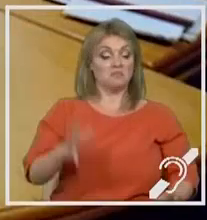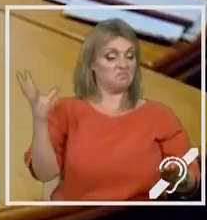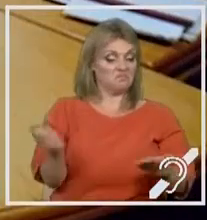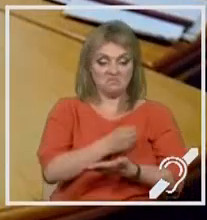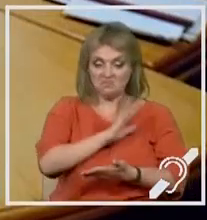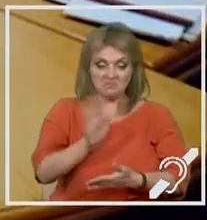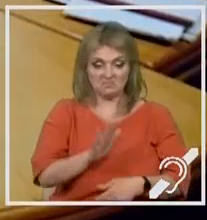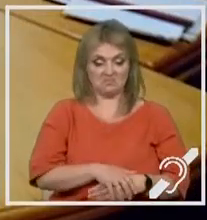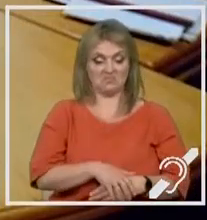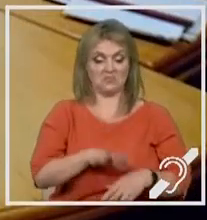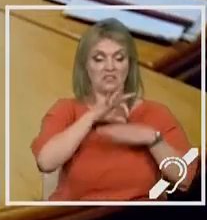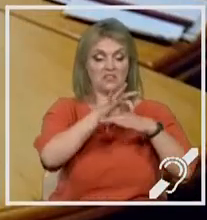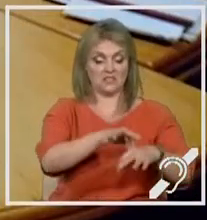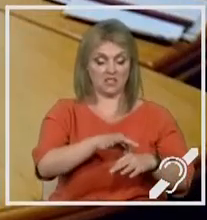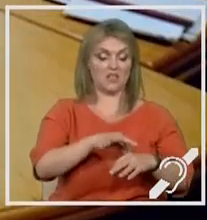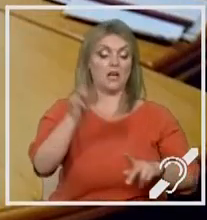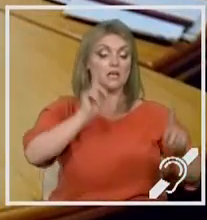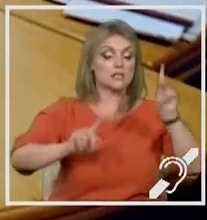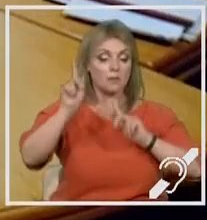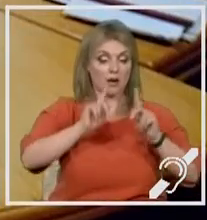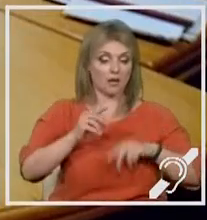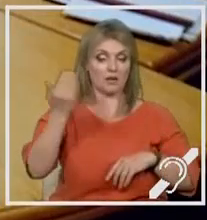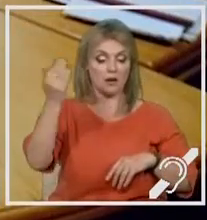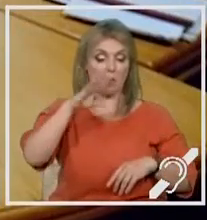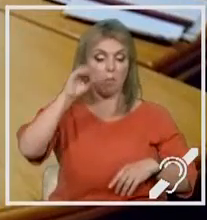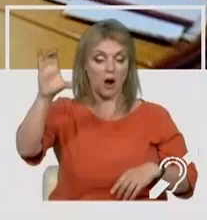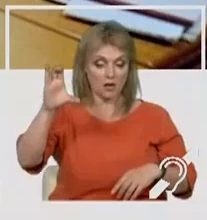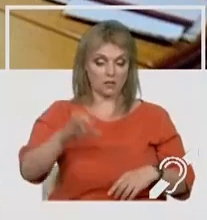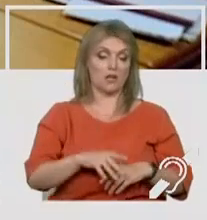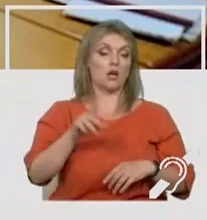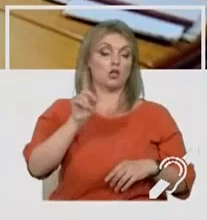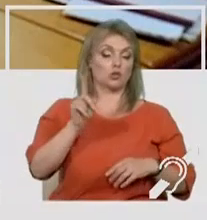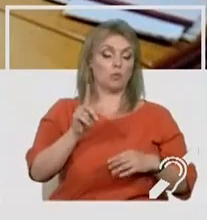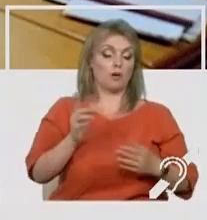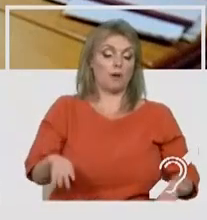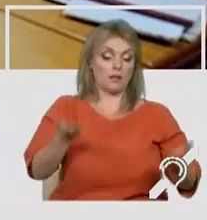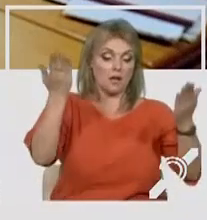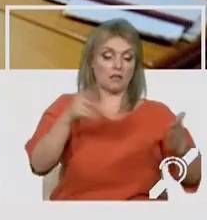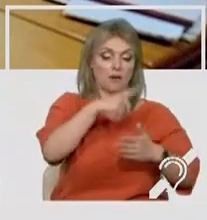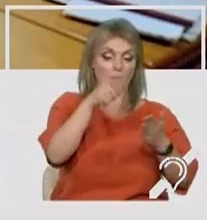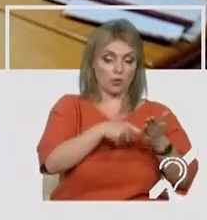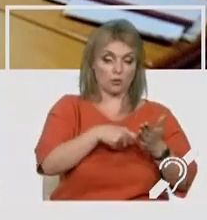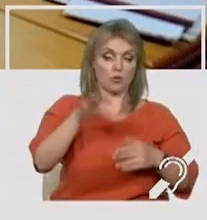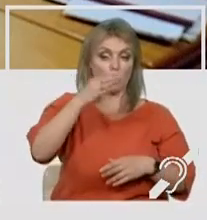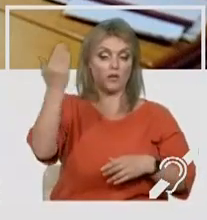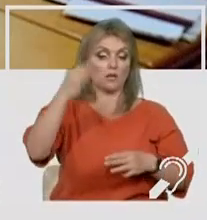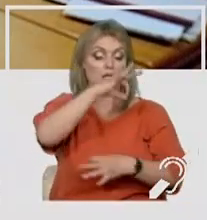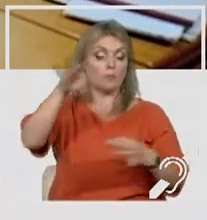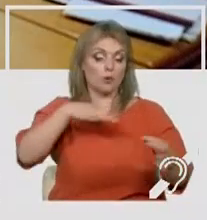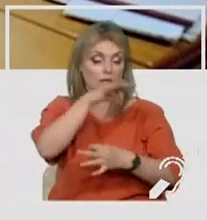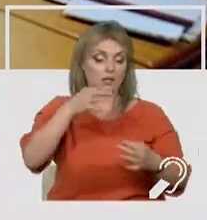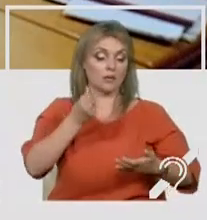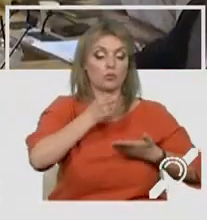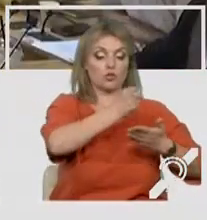A eșuat tentativa consilierilor Partidului Acțiune și Solidaritate de a pune în dezbatere varianta lor de proiect al bugetului pentru